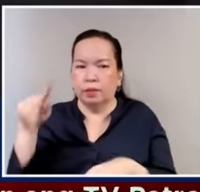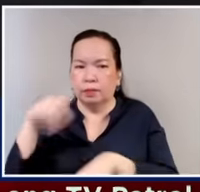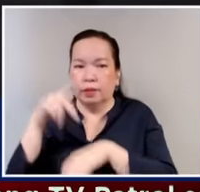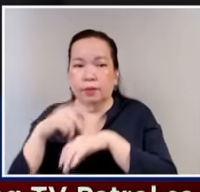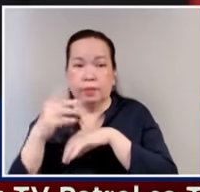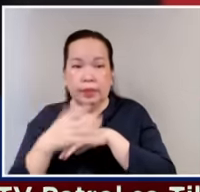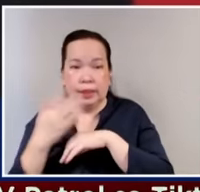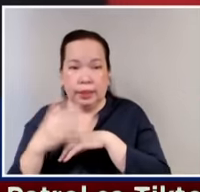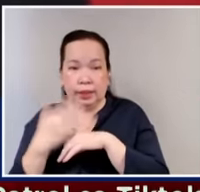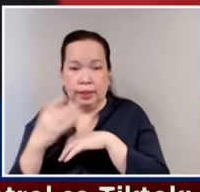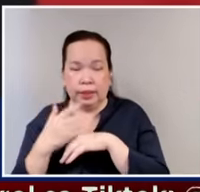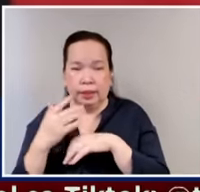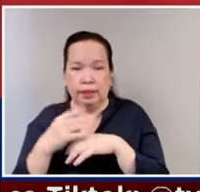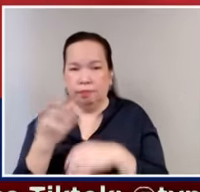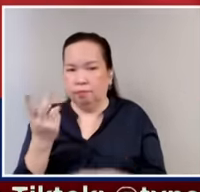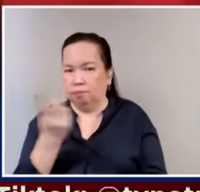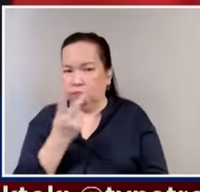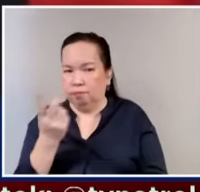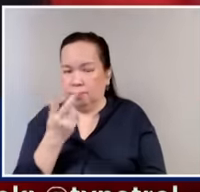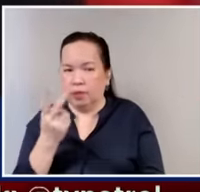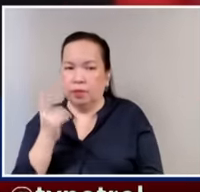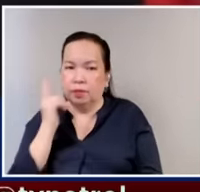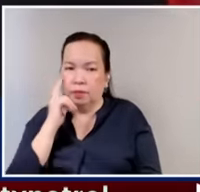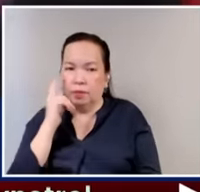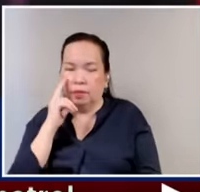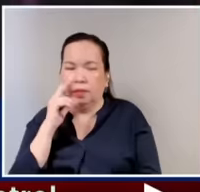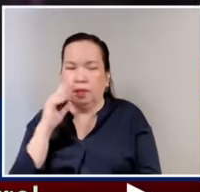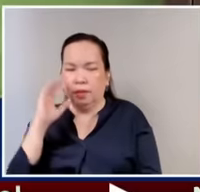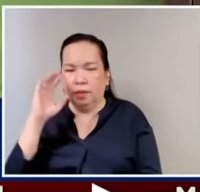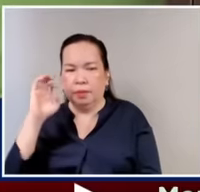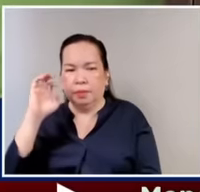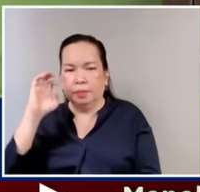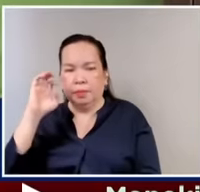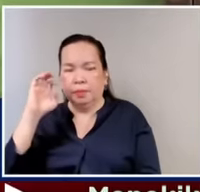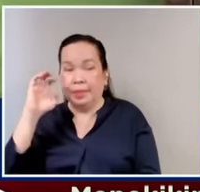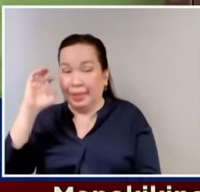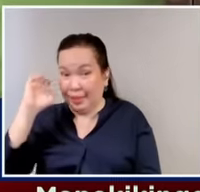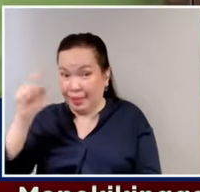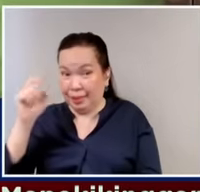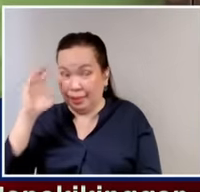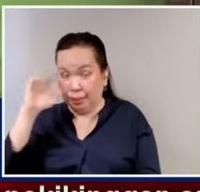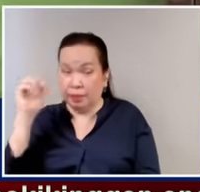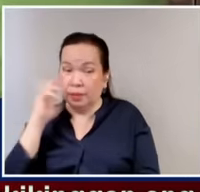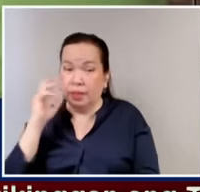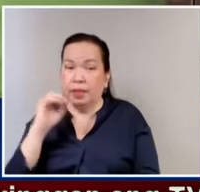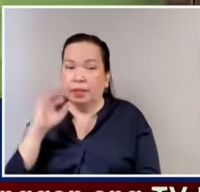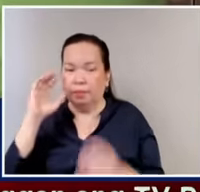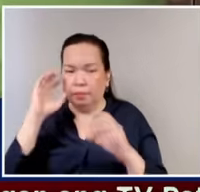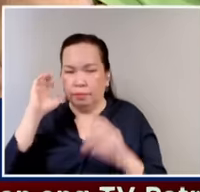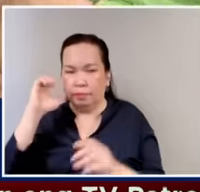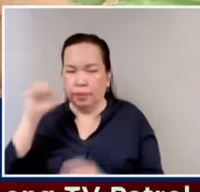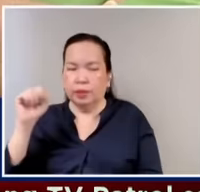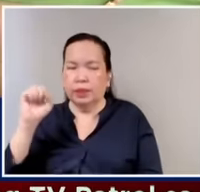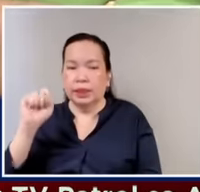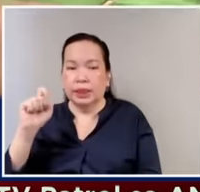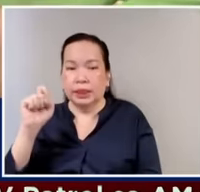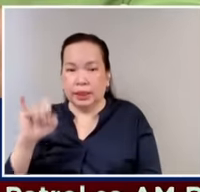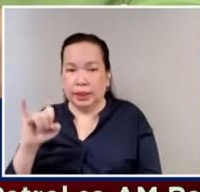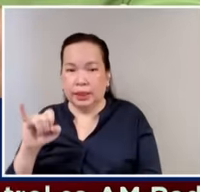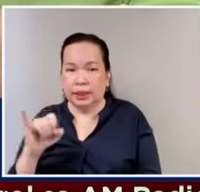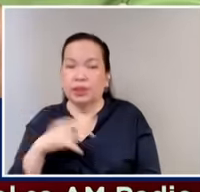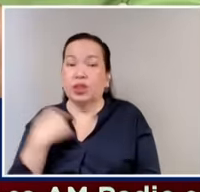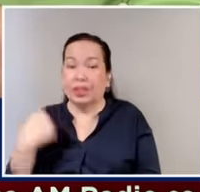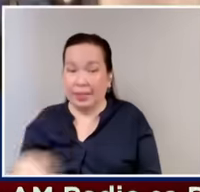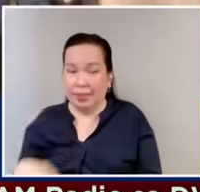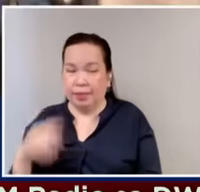ni dating Pangulong Rodrigo Duterte at Chinese President Xi Jinping. Ayon ito kay dating presidential spokesperson